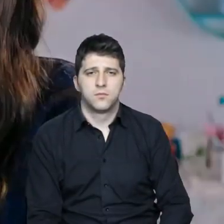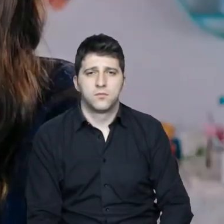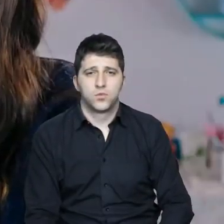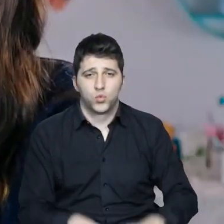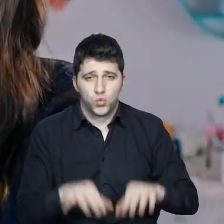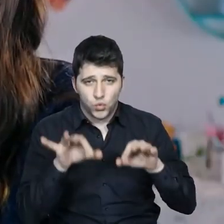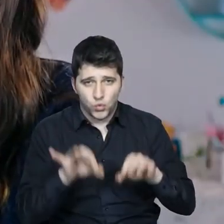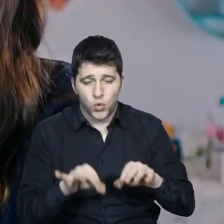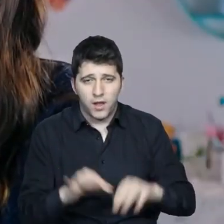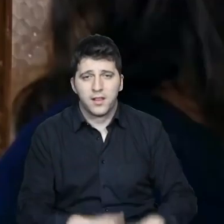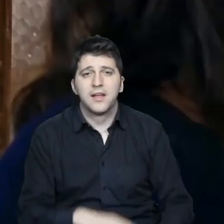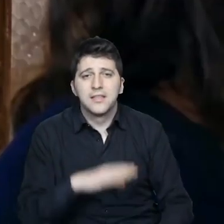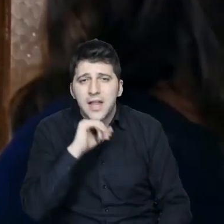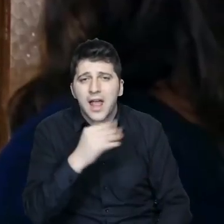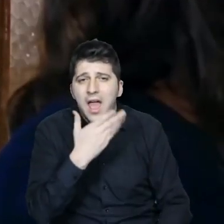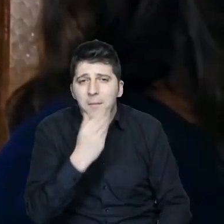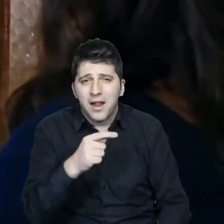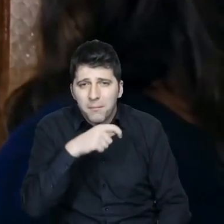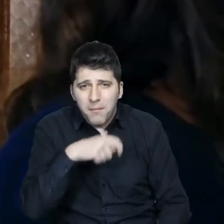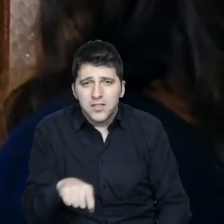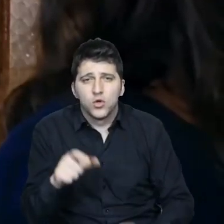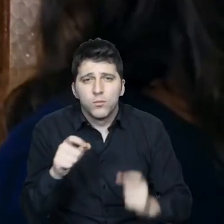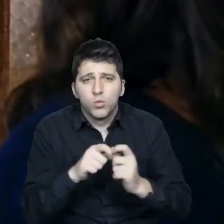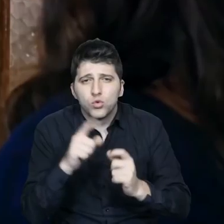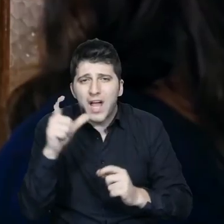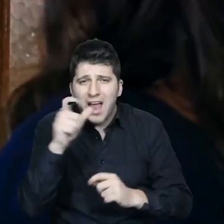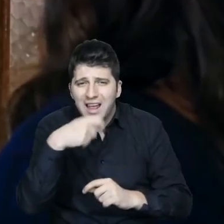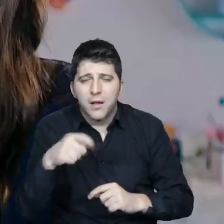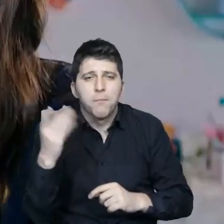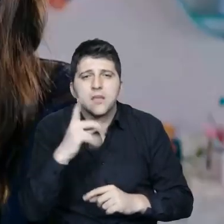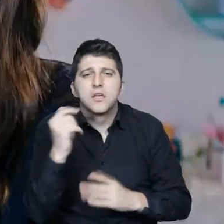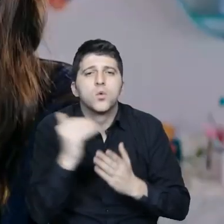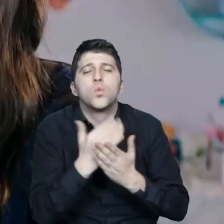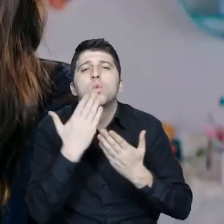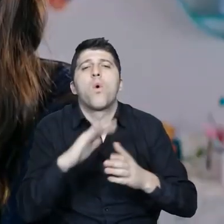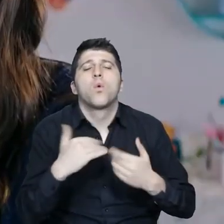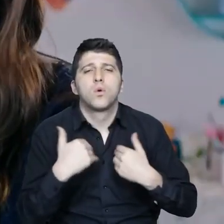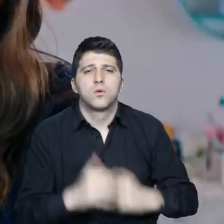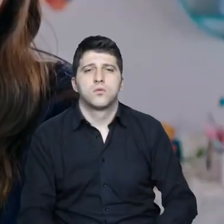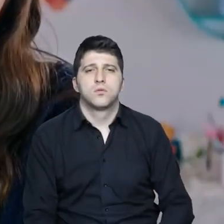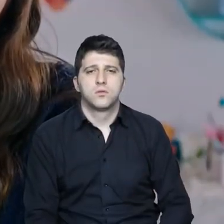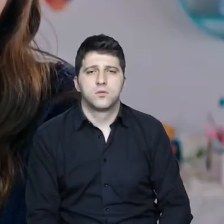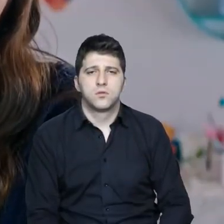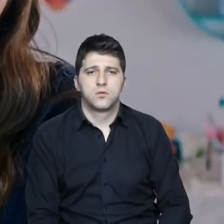Yani şu anda dedemin emekli maaşıyla Burcu'nun aylığından başka hiçbir gelirimiz yok.